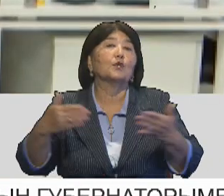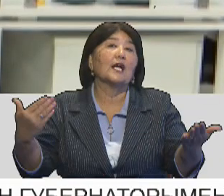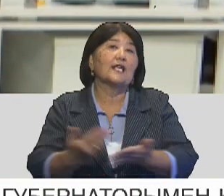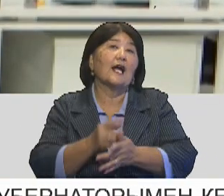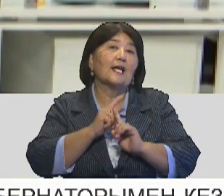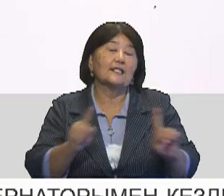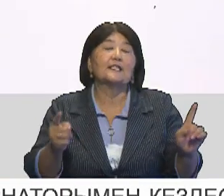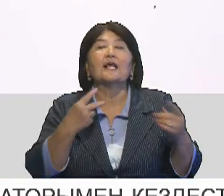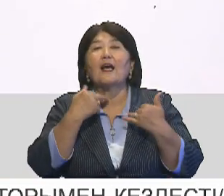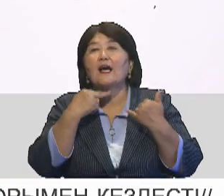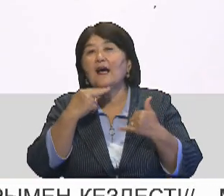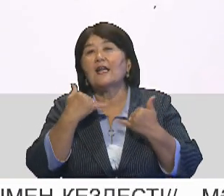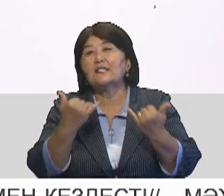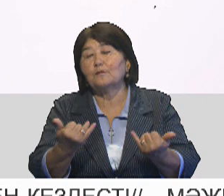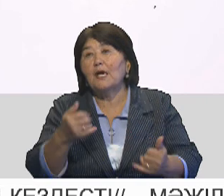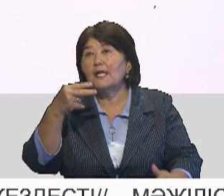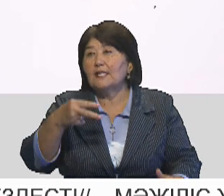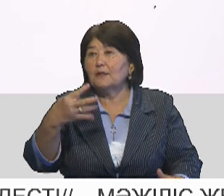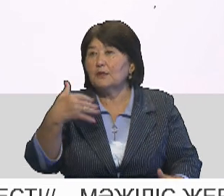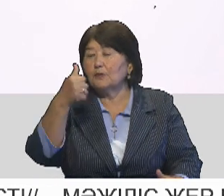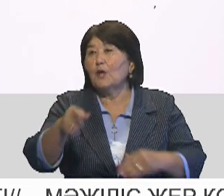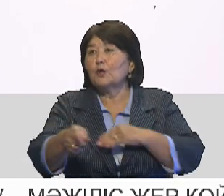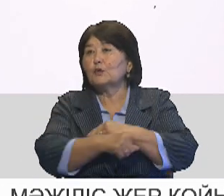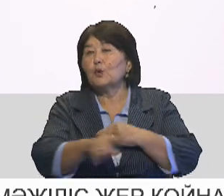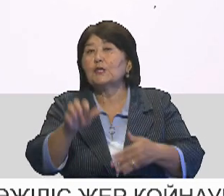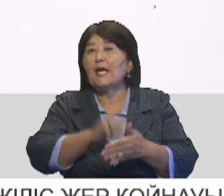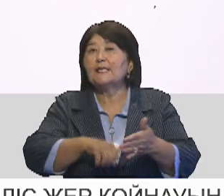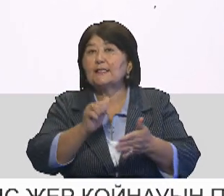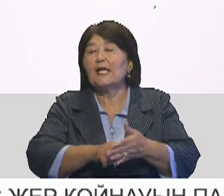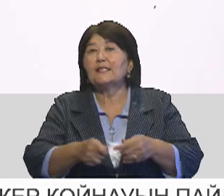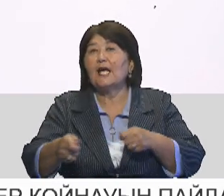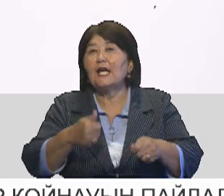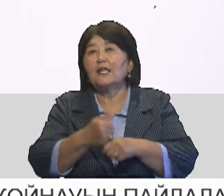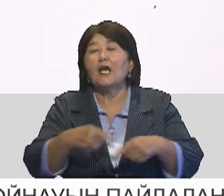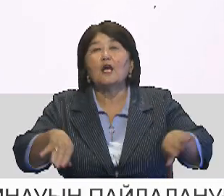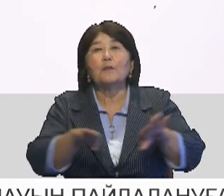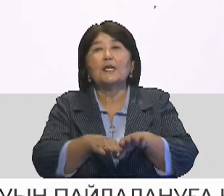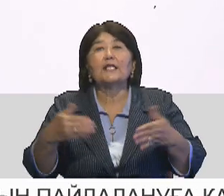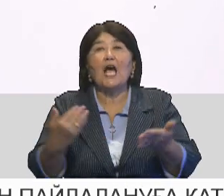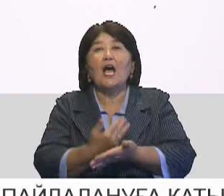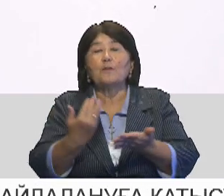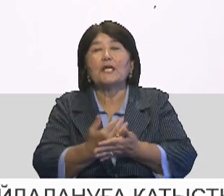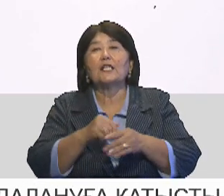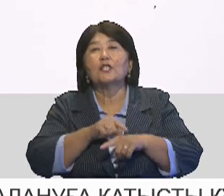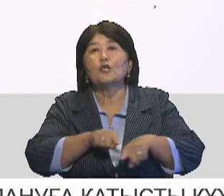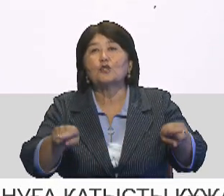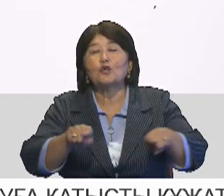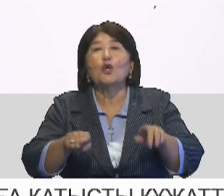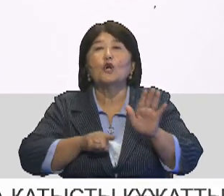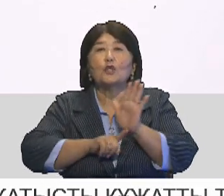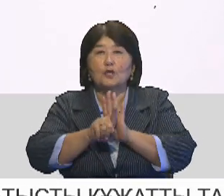тетігі қарастырылмақ. 2025 жылдың соңына дейін салықтық әкімшілендірудің бірыңғай ақпараттық жүйесін енгізу